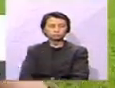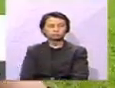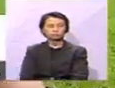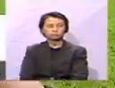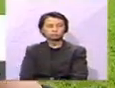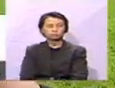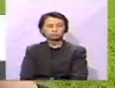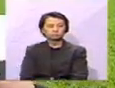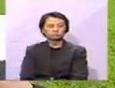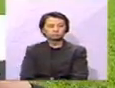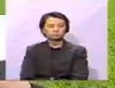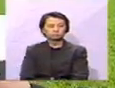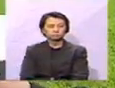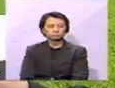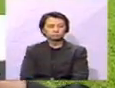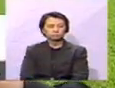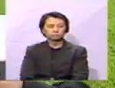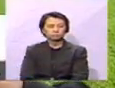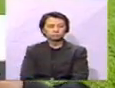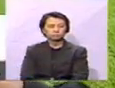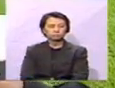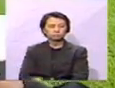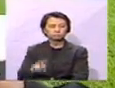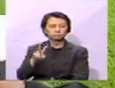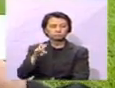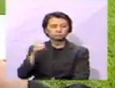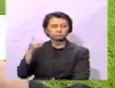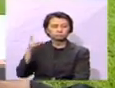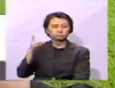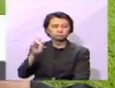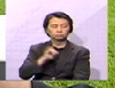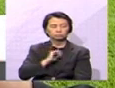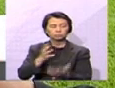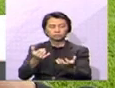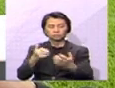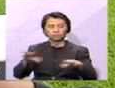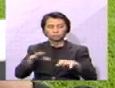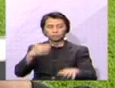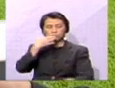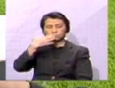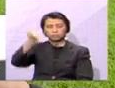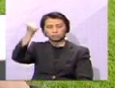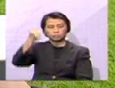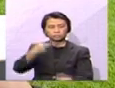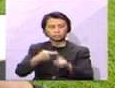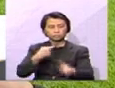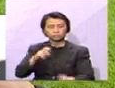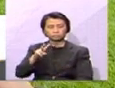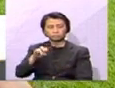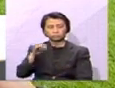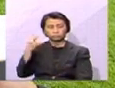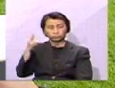ini pada tahun 2018 adalah Saya ingin buat yang terbaik daripada